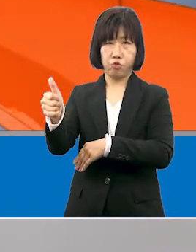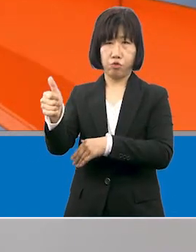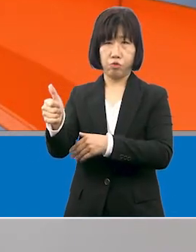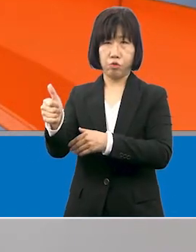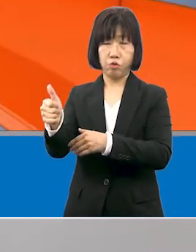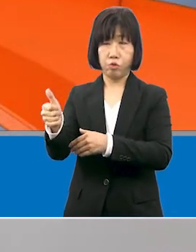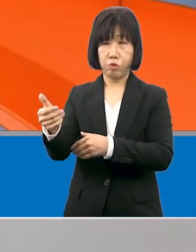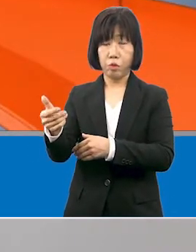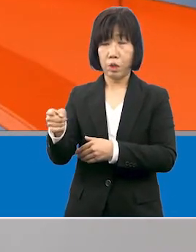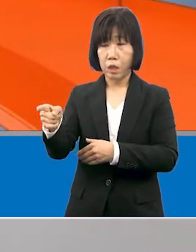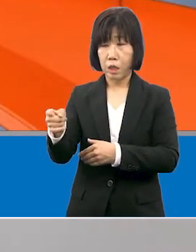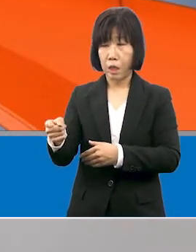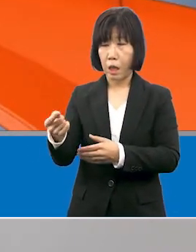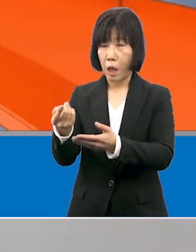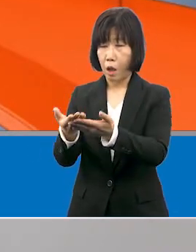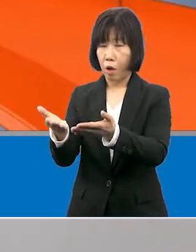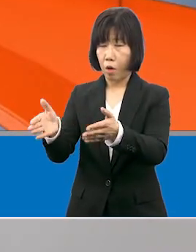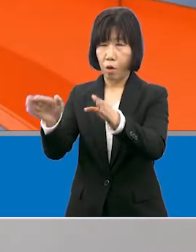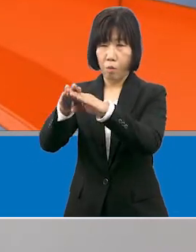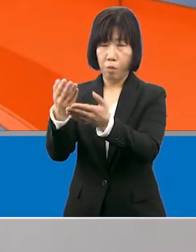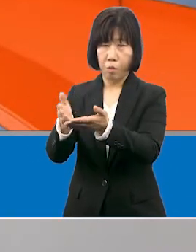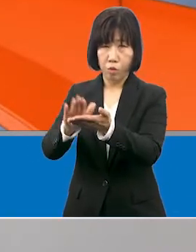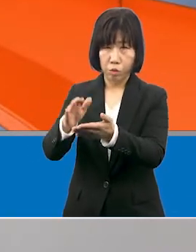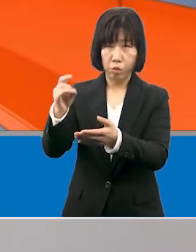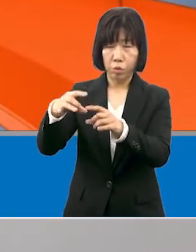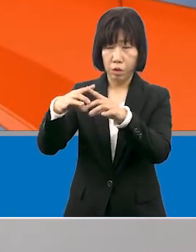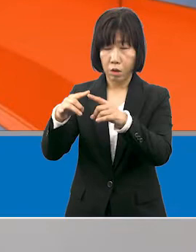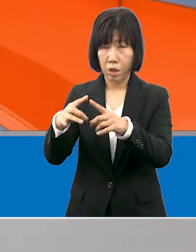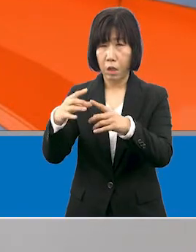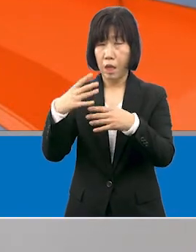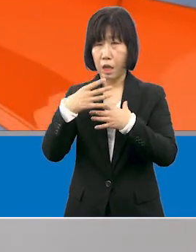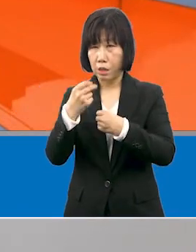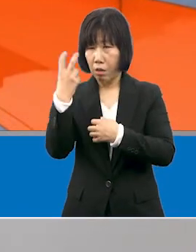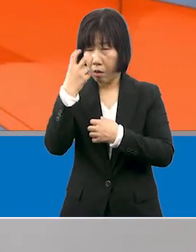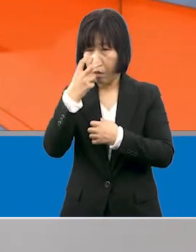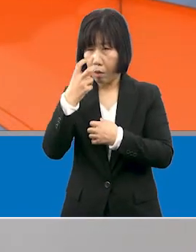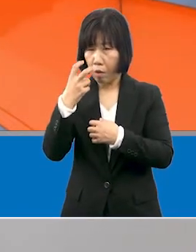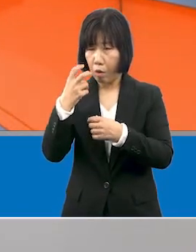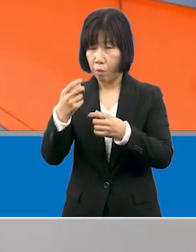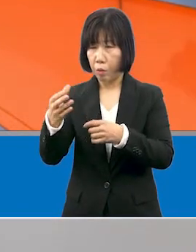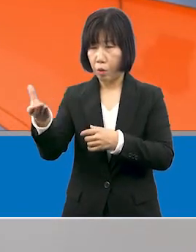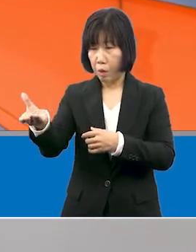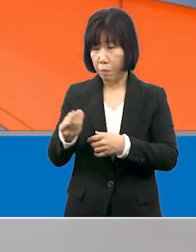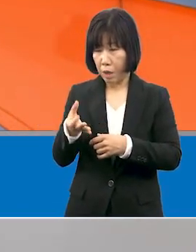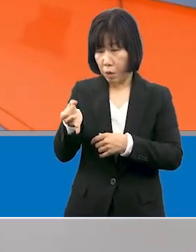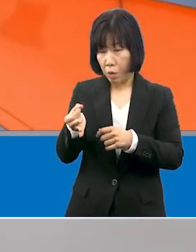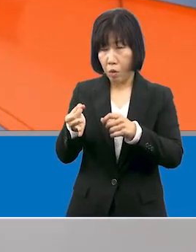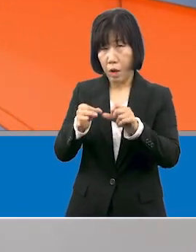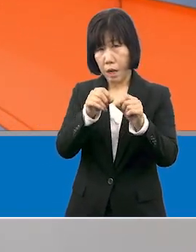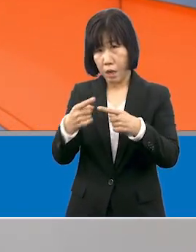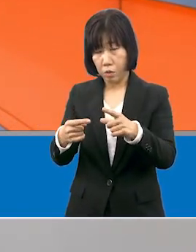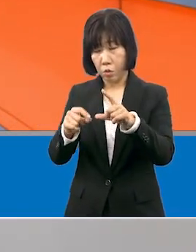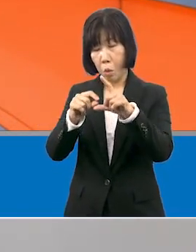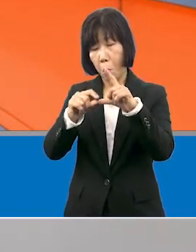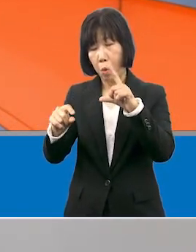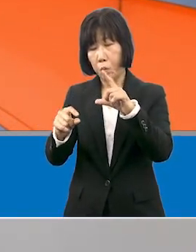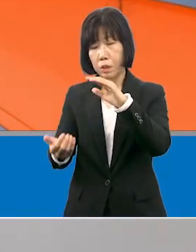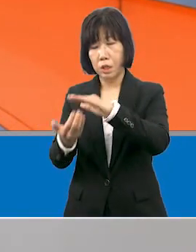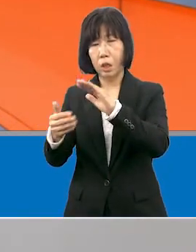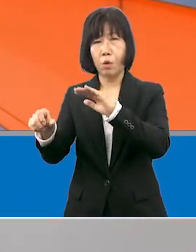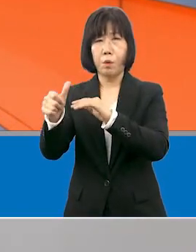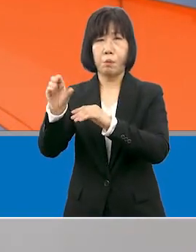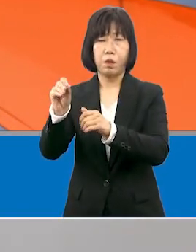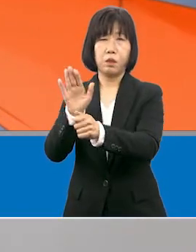건물 보수 비용 과 전기 안전점검 인화된 임대료 중 일부 등이 최대 500만원을 지원하는데요